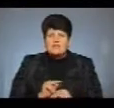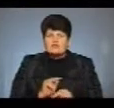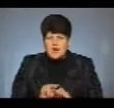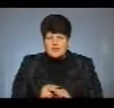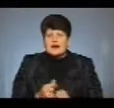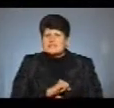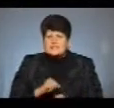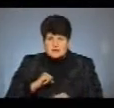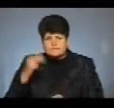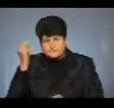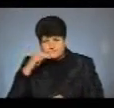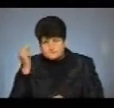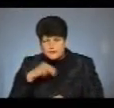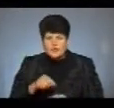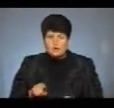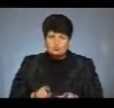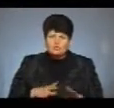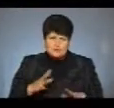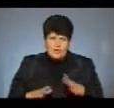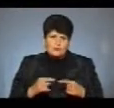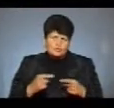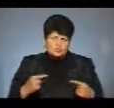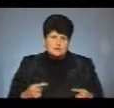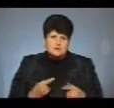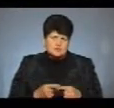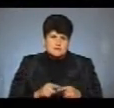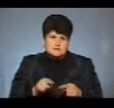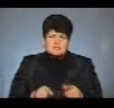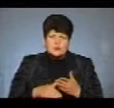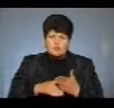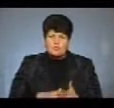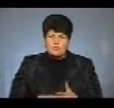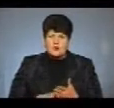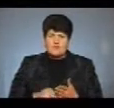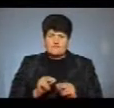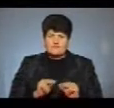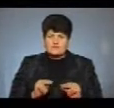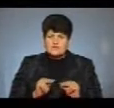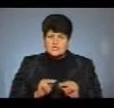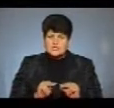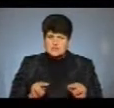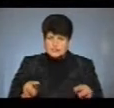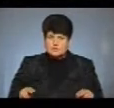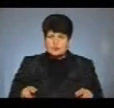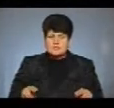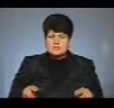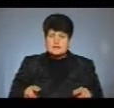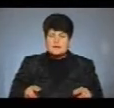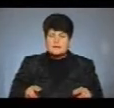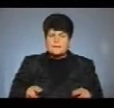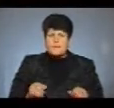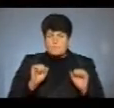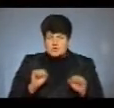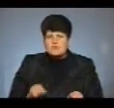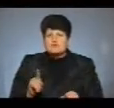сам. Тому будь-який тренінг, будь-який воркшоп – це є допомога вчителю, це є зайва можливість чомусь